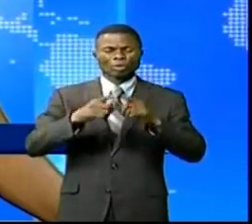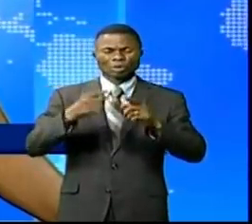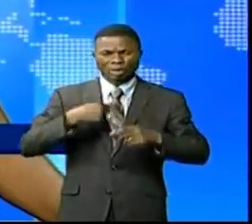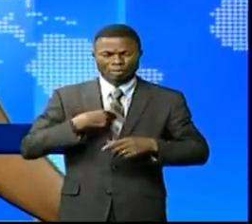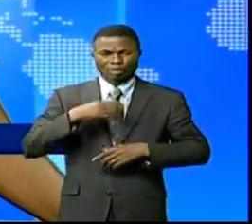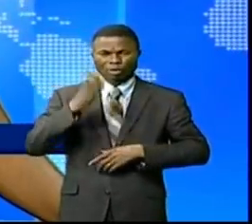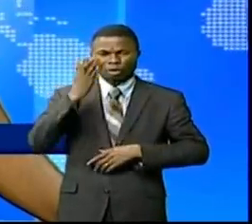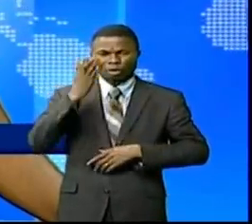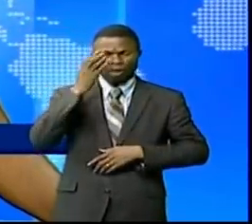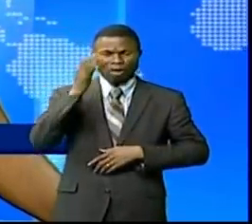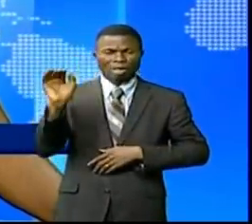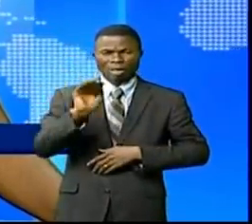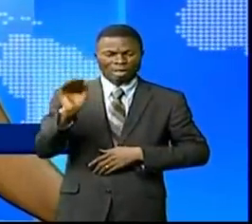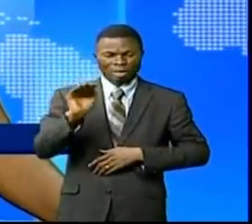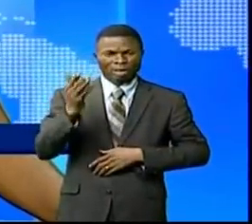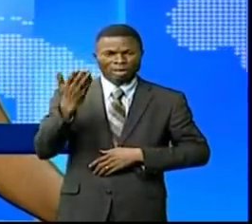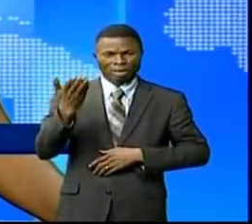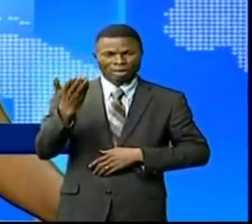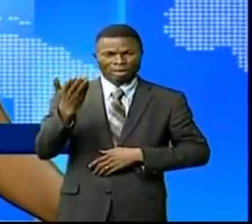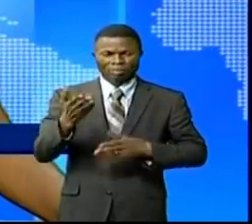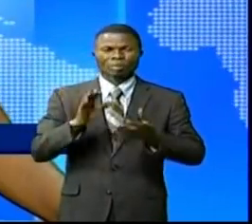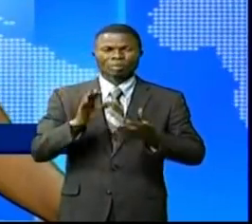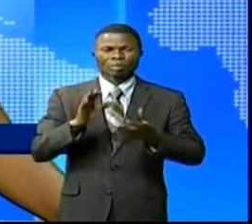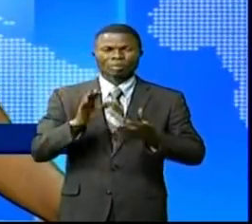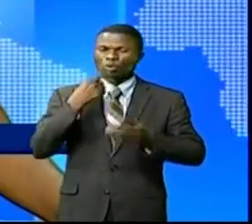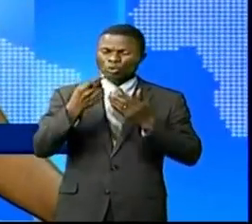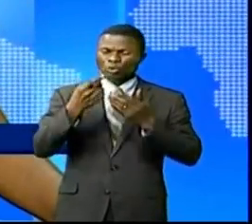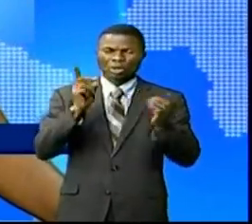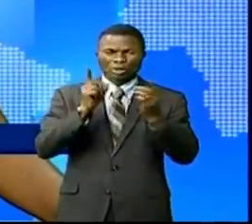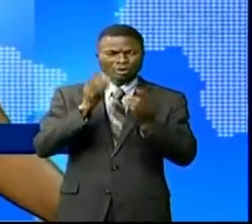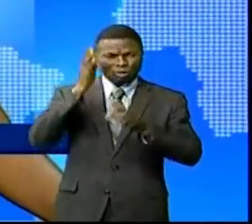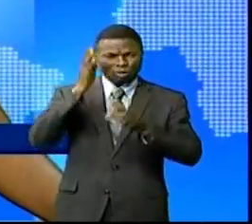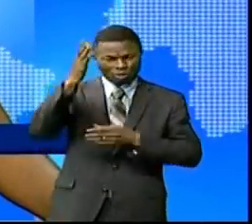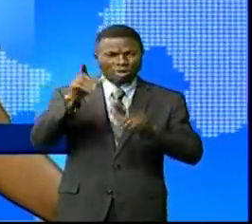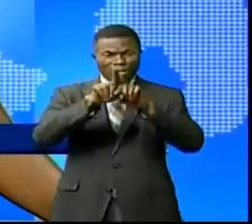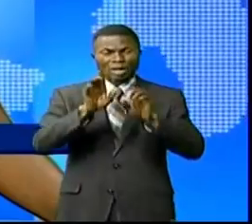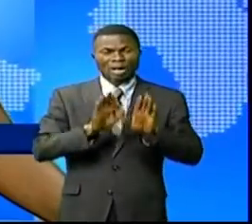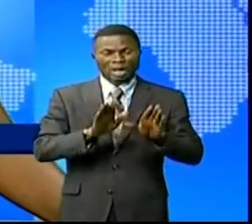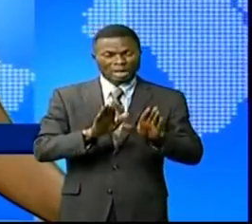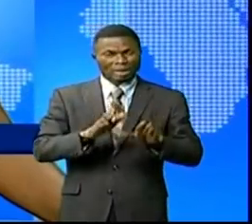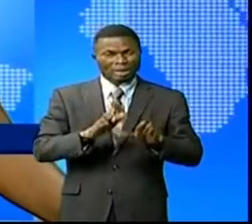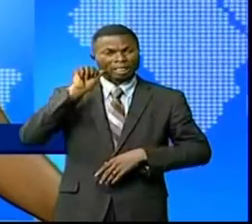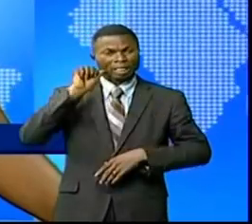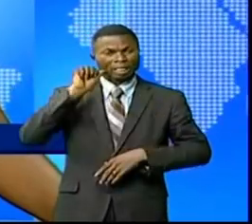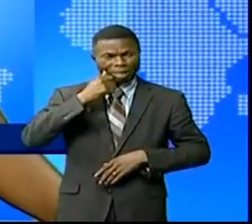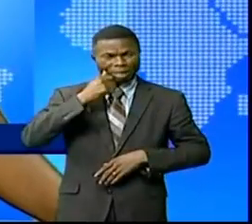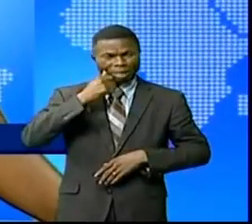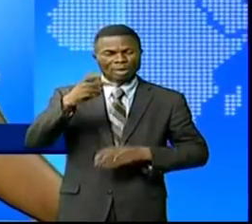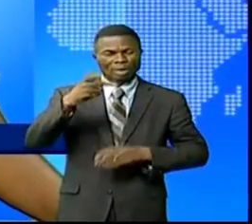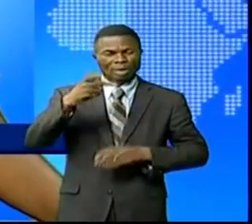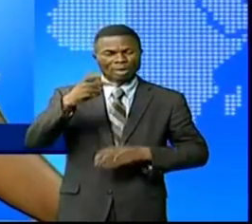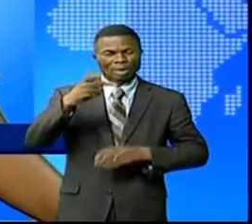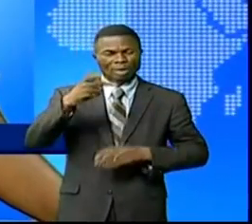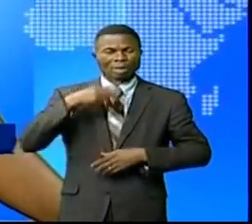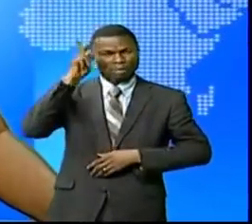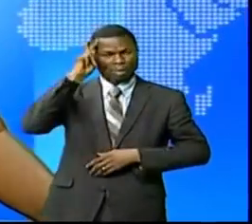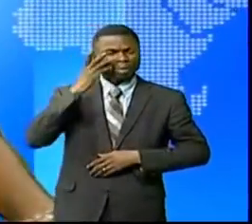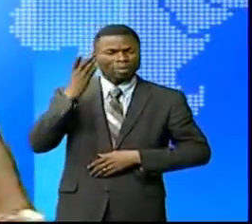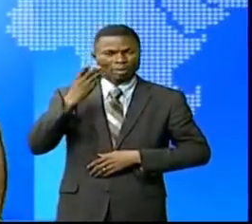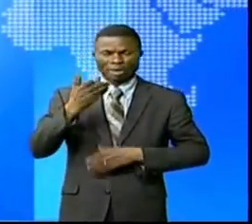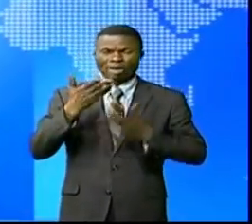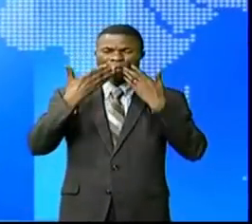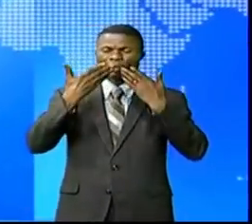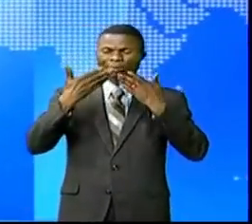Kalala. Avec Michel Tamouzi, l'interprète de Malentendant, nous vous disons merci de nous avoir suivis à travers le monde. Retrouvez à